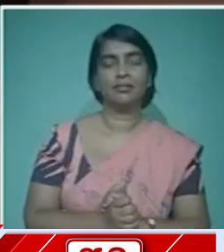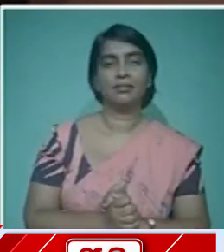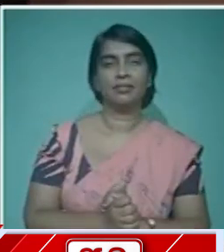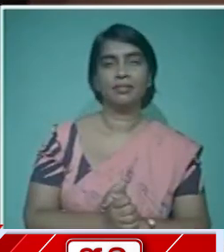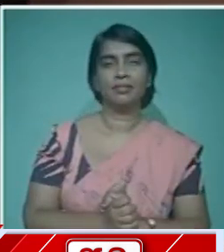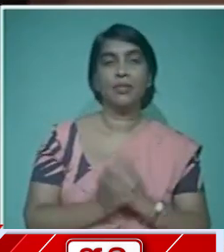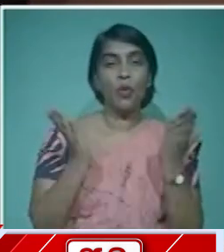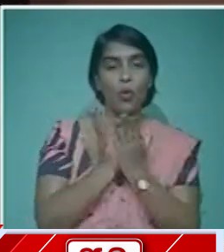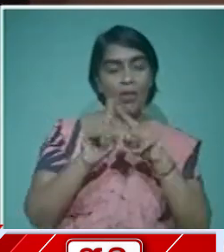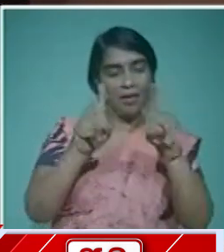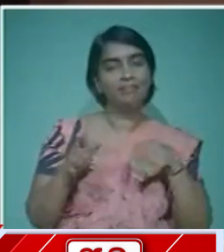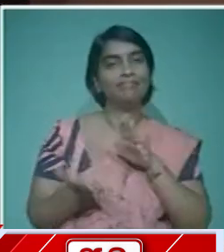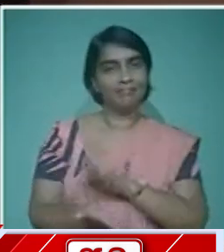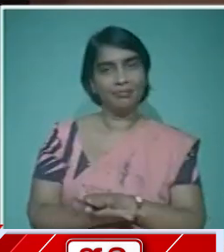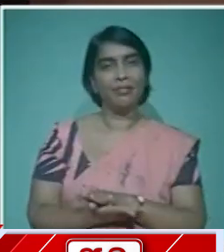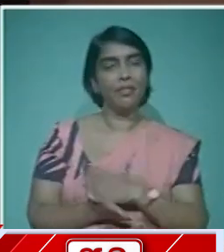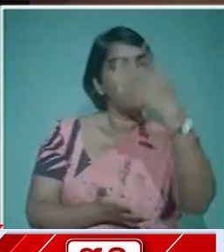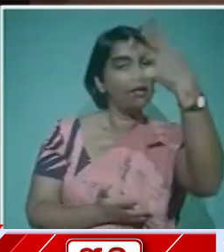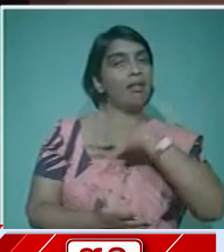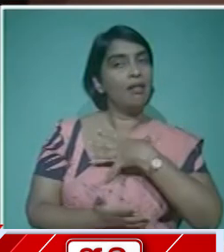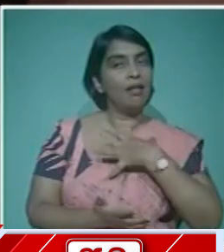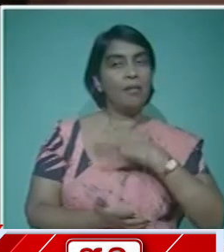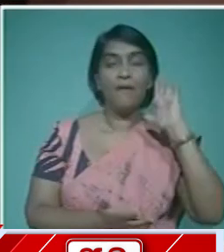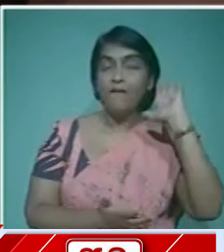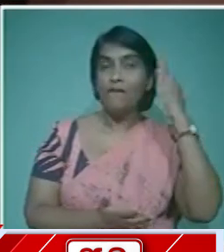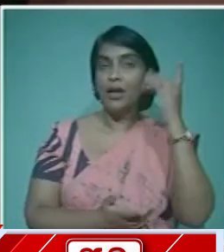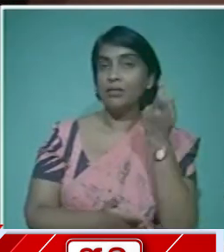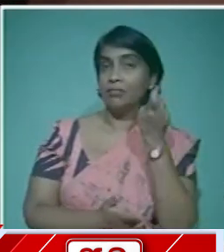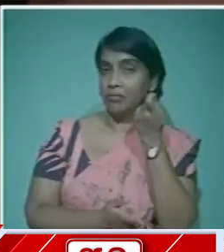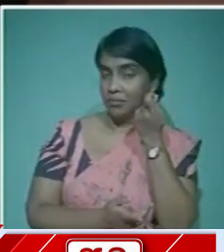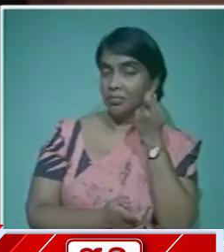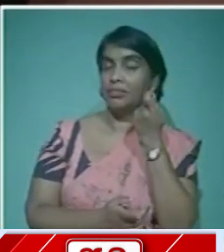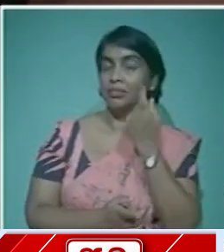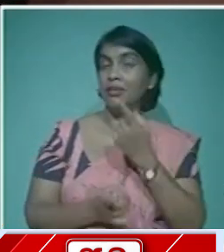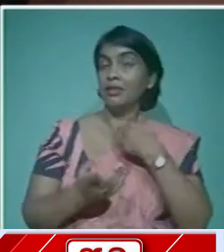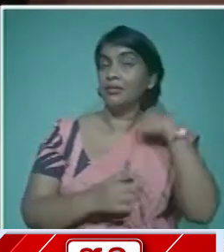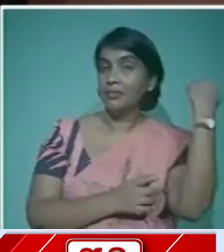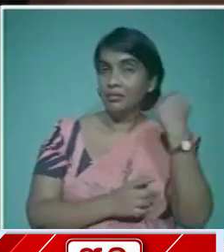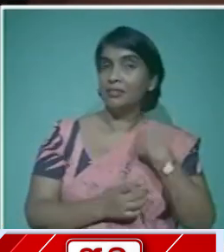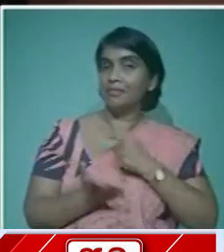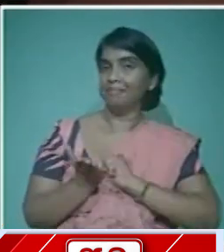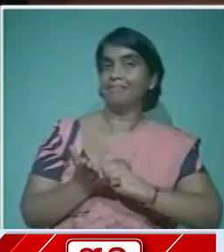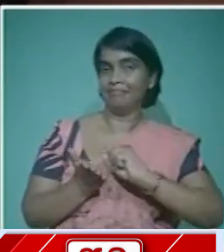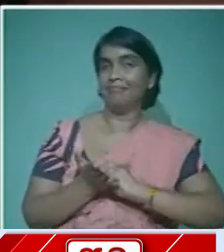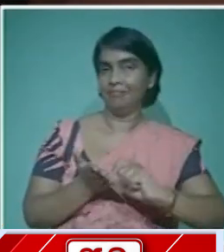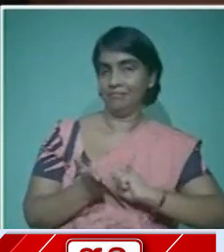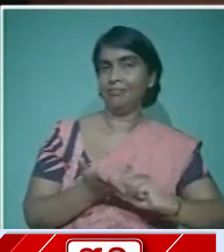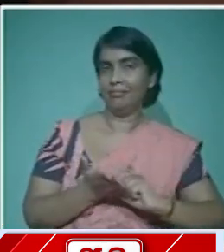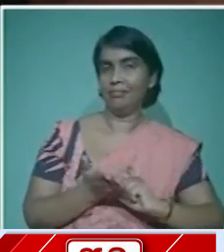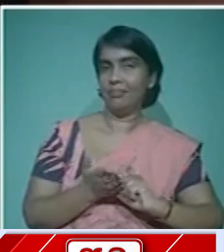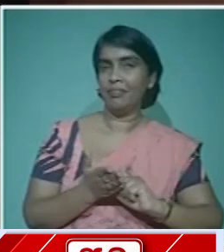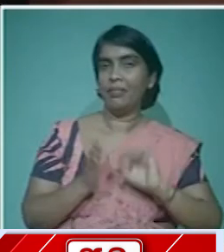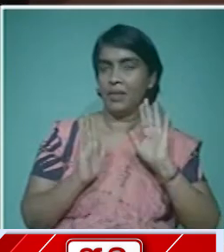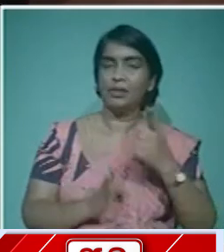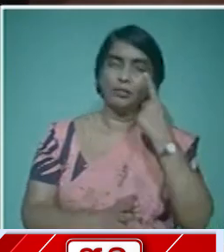හිස් කොලේකුත් අරගෙන මේ එතුමාගේ සුවිශේෂී ආර්ථික විශ්ලේෂණය පිළිබඳ සටහන් කරගන්න. හැබැයි